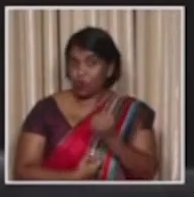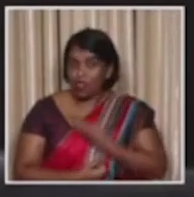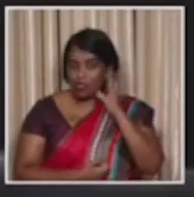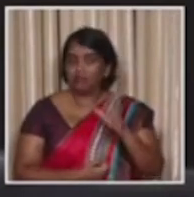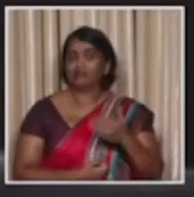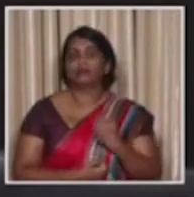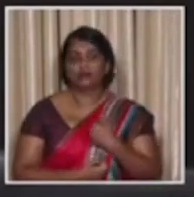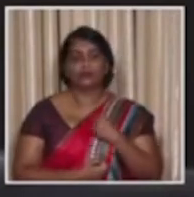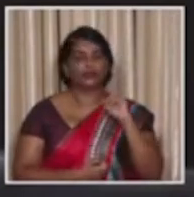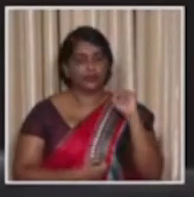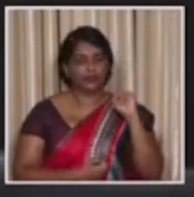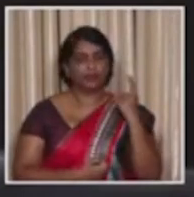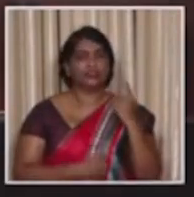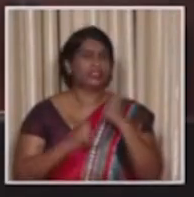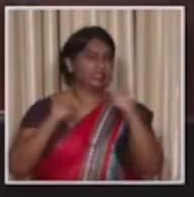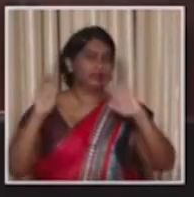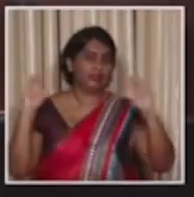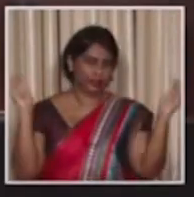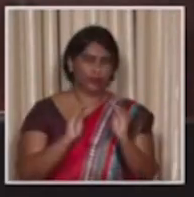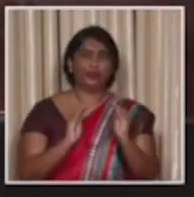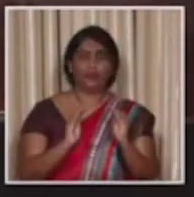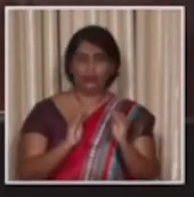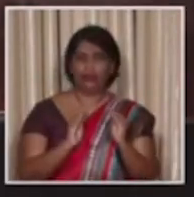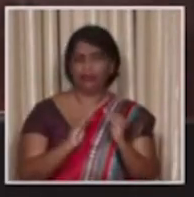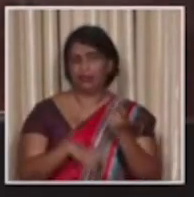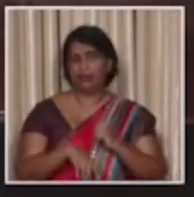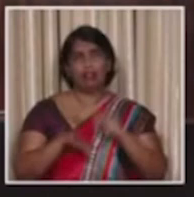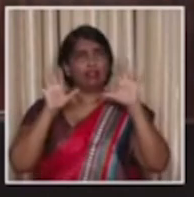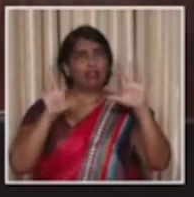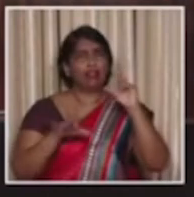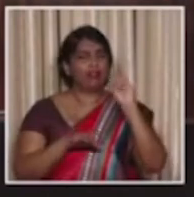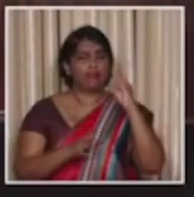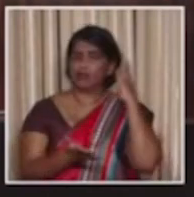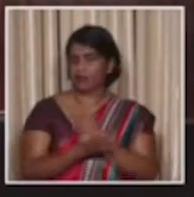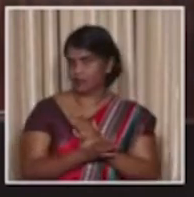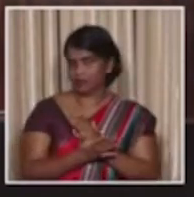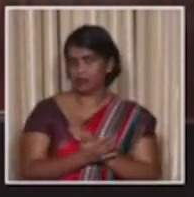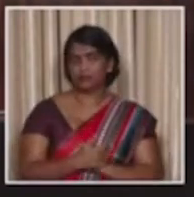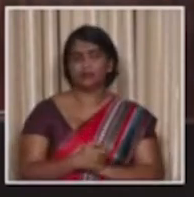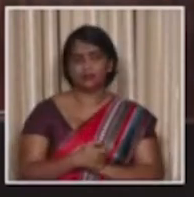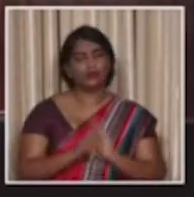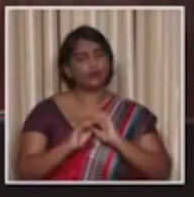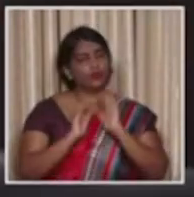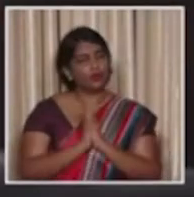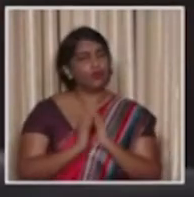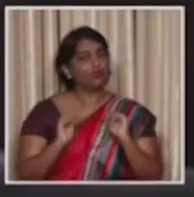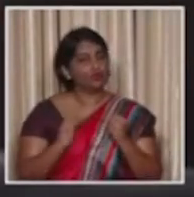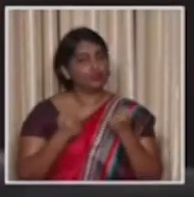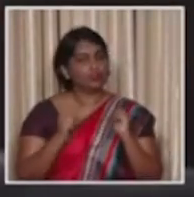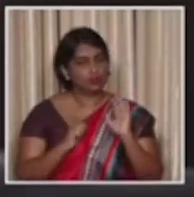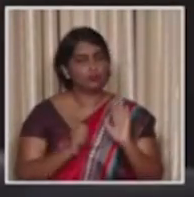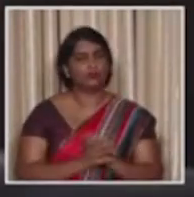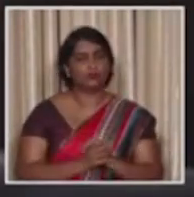මම ඇමතුමා කෙටියෙන් උත්තර දෙන්න. මේ නැත්තම් 10 මාසෙ මේ ප්‍රශ්න නතර කරනවා අපි. අපි දන්න සියලු උත්සාහයන් දරලා